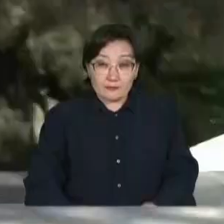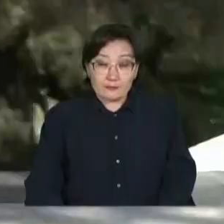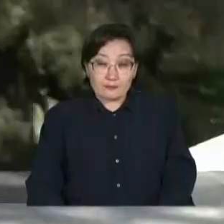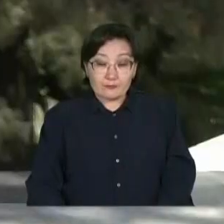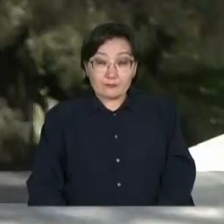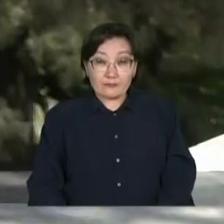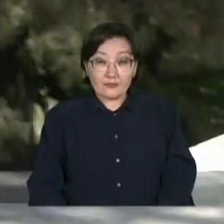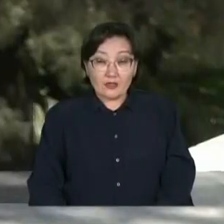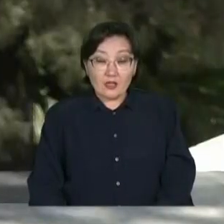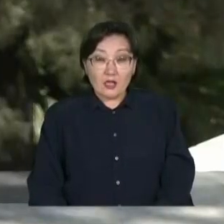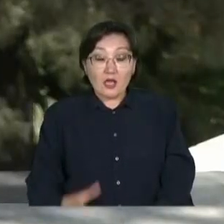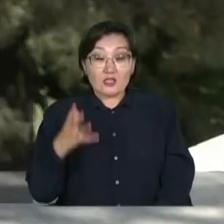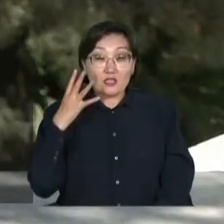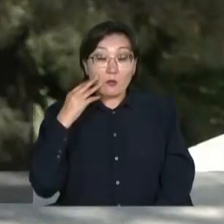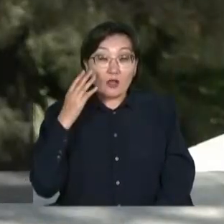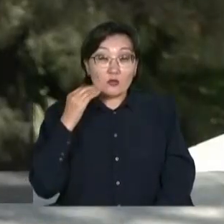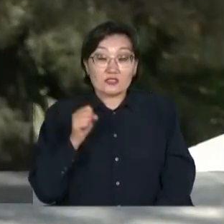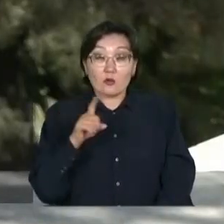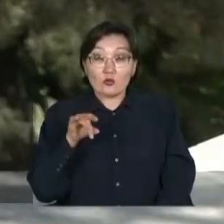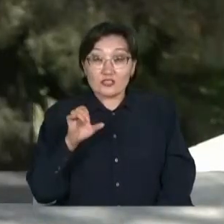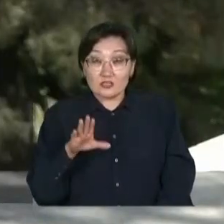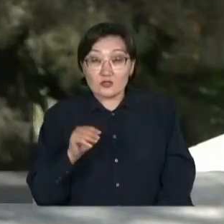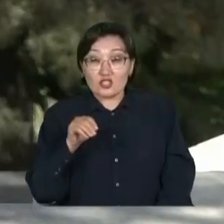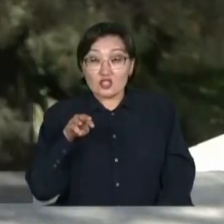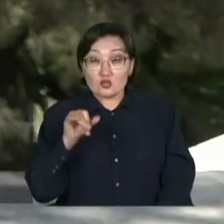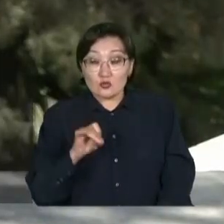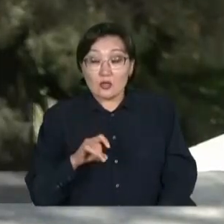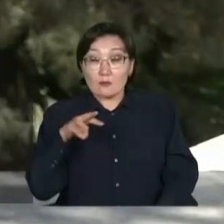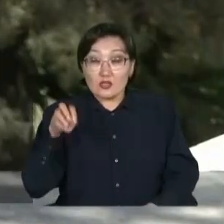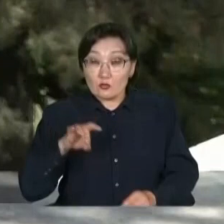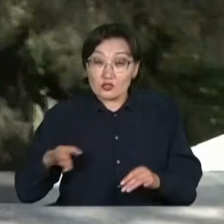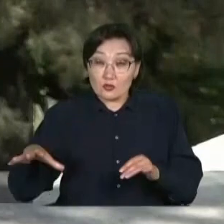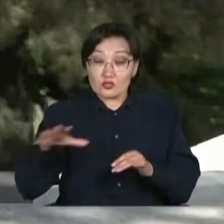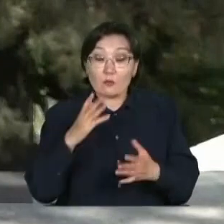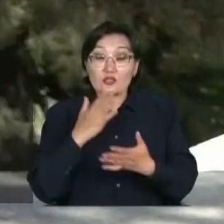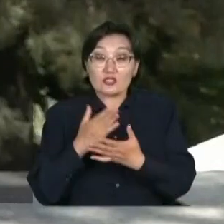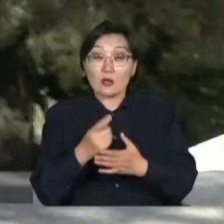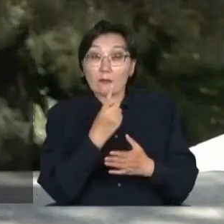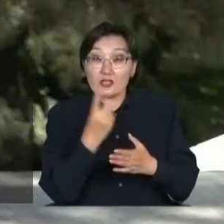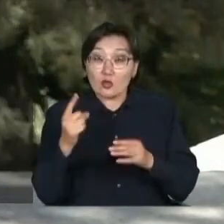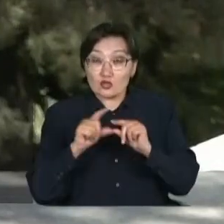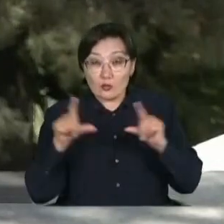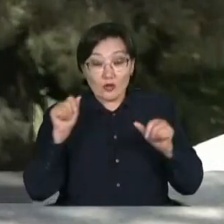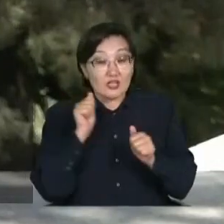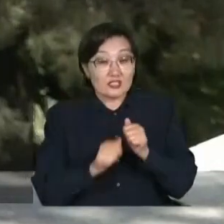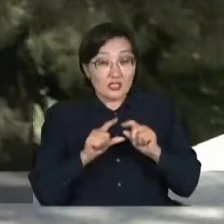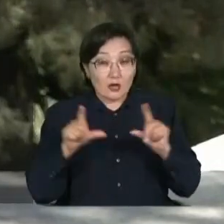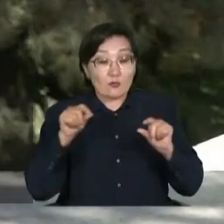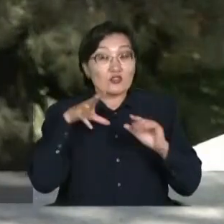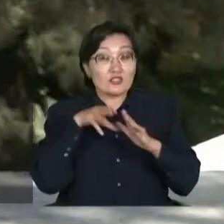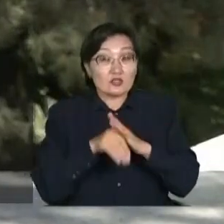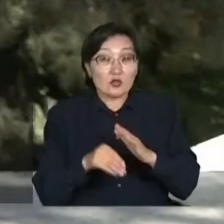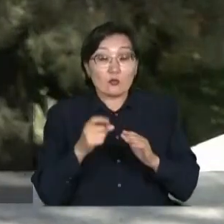Алмалы, Ауэзов. В Алмалинском, Ауэзовском, Житесузском и Медеевском районах имеется по одной школе. Каждая школа рассчитана